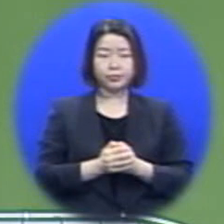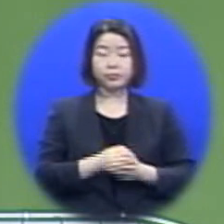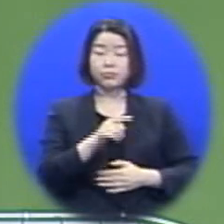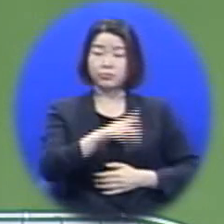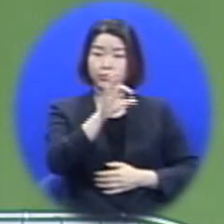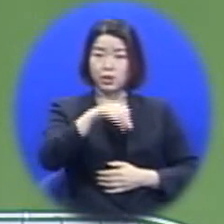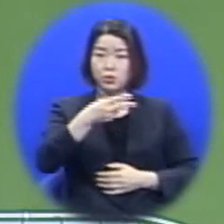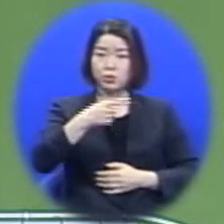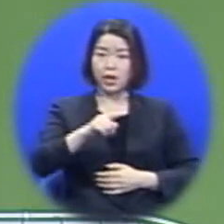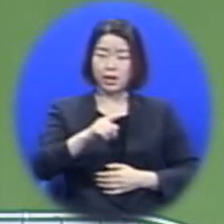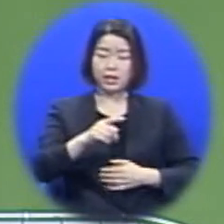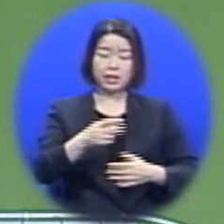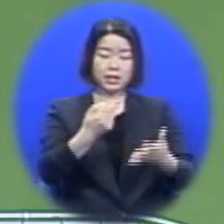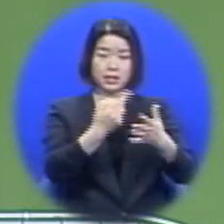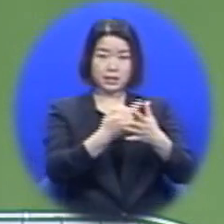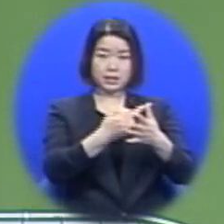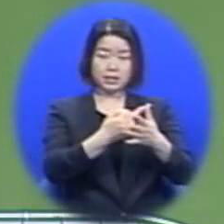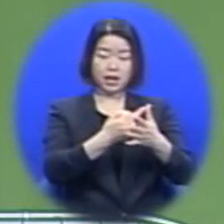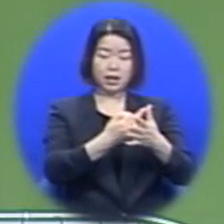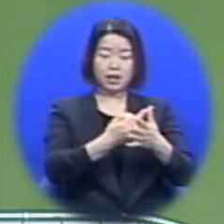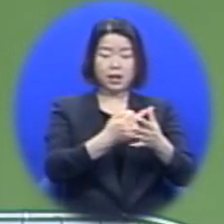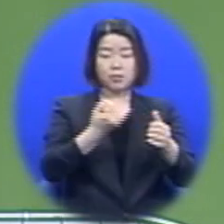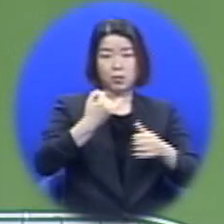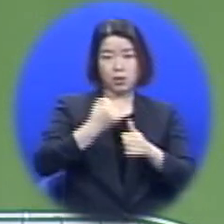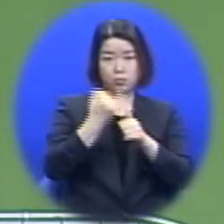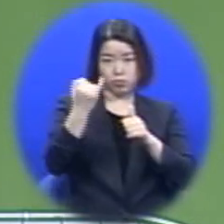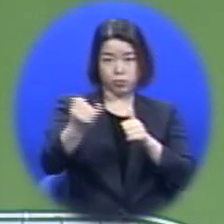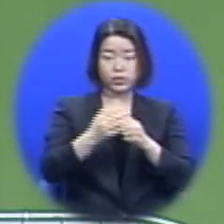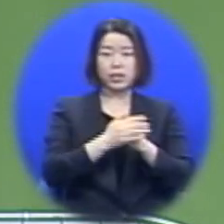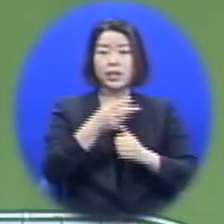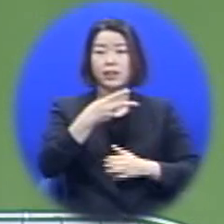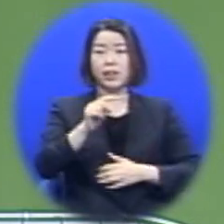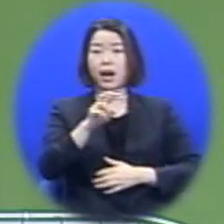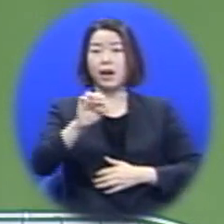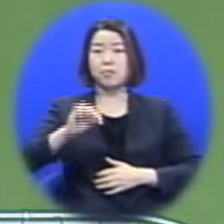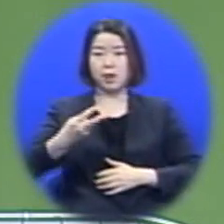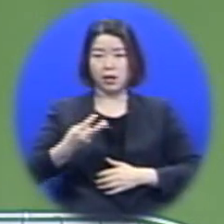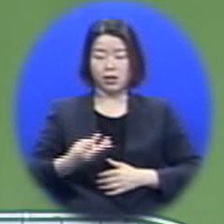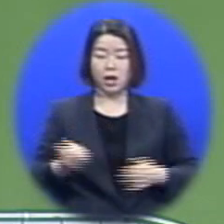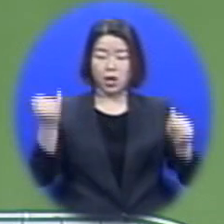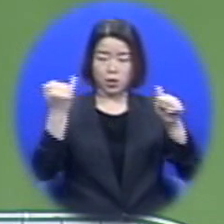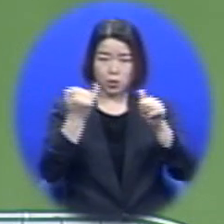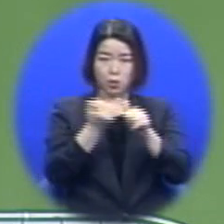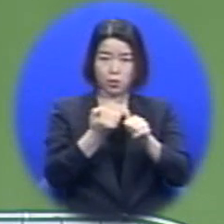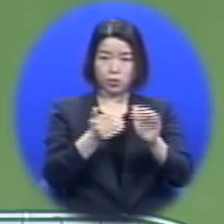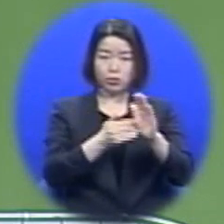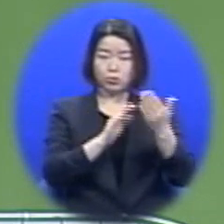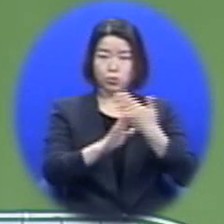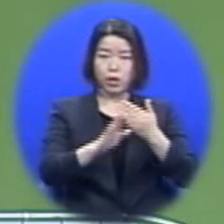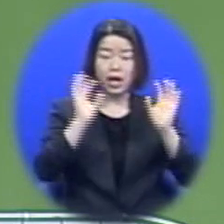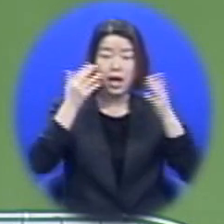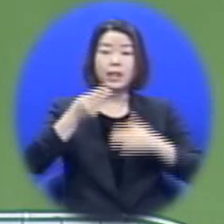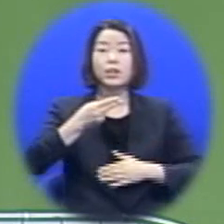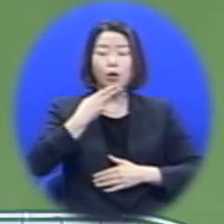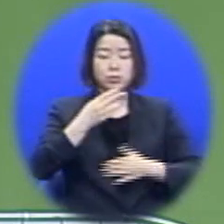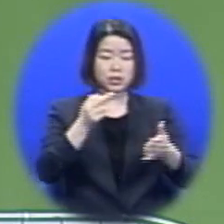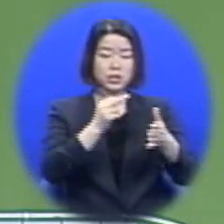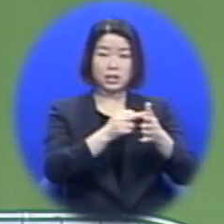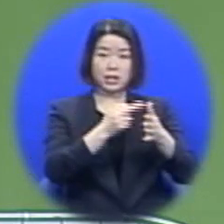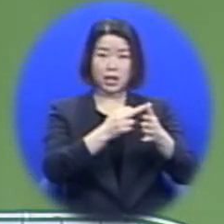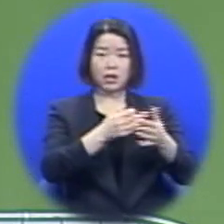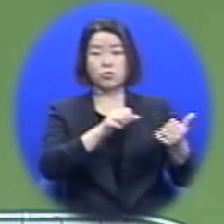유다의 큰아들의 며느리 다말이 결혼해서 자식을 낳지 못하고 그 큰아들이